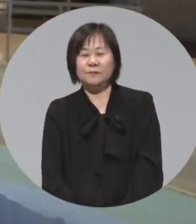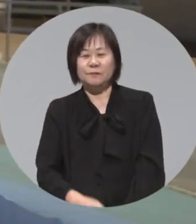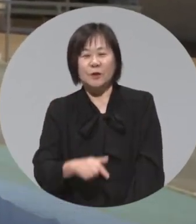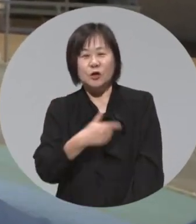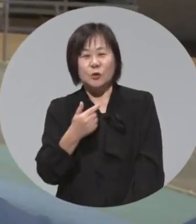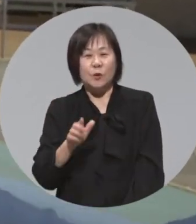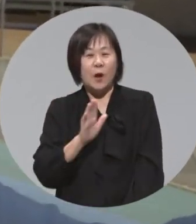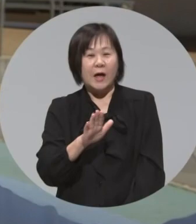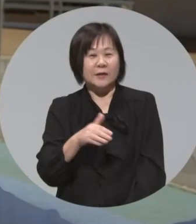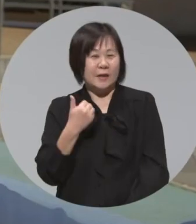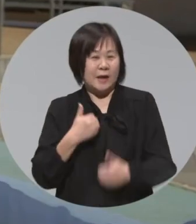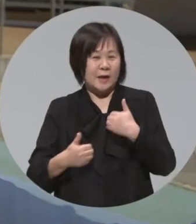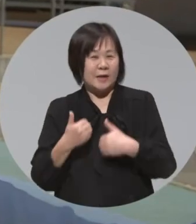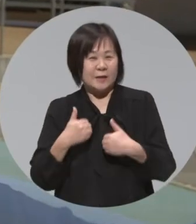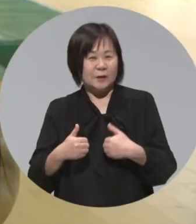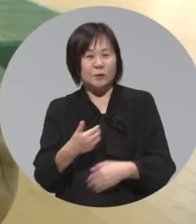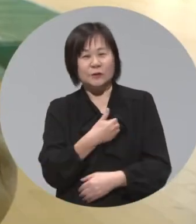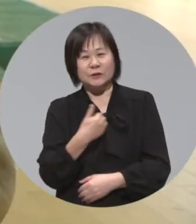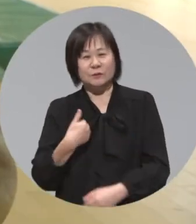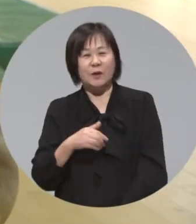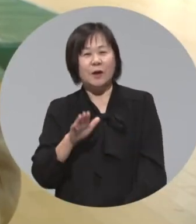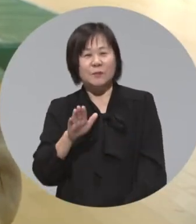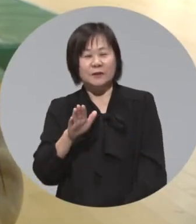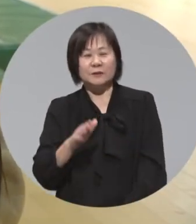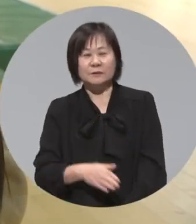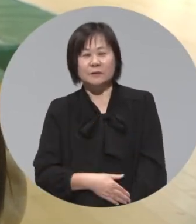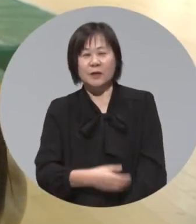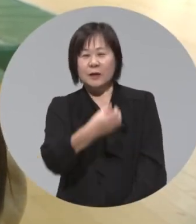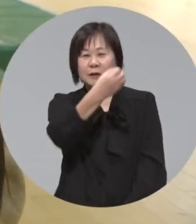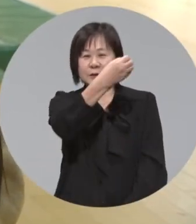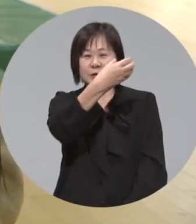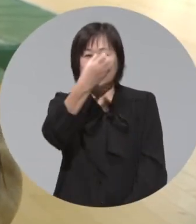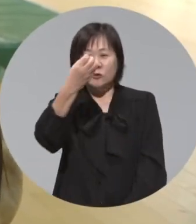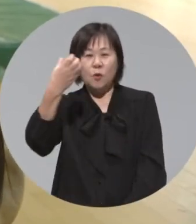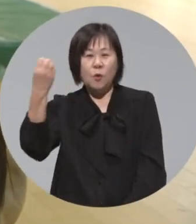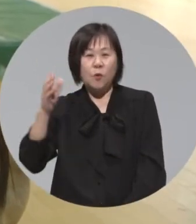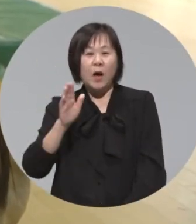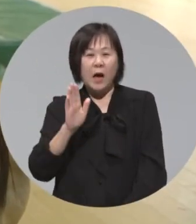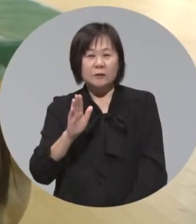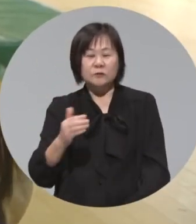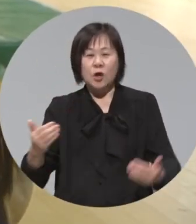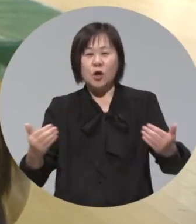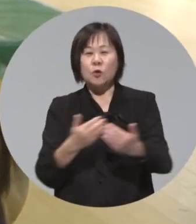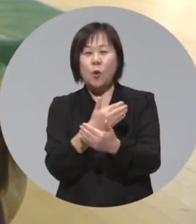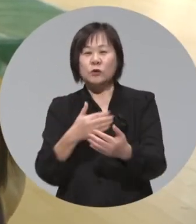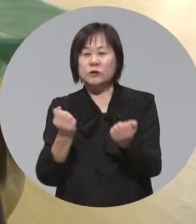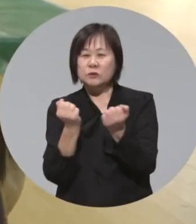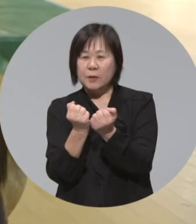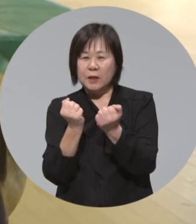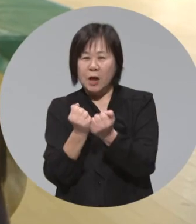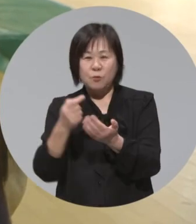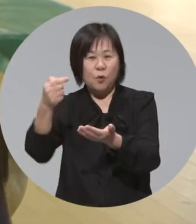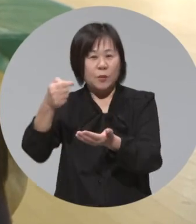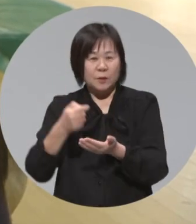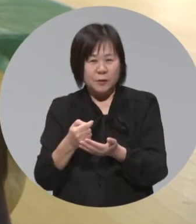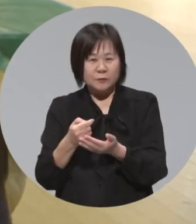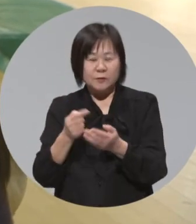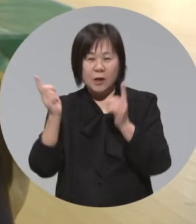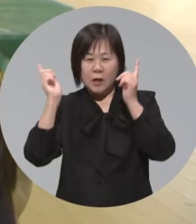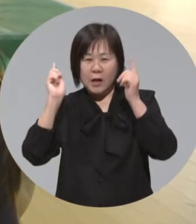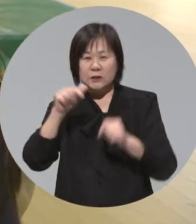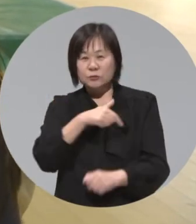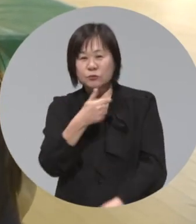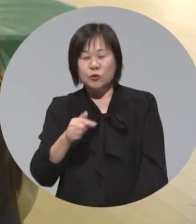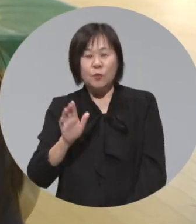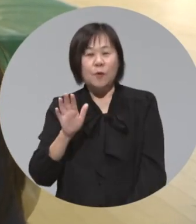って楽しめるところがいいと思います。 信号とかがあるんで交通のマナーとかも学びますし、まあ、遊具も多いので